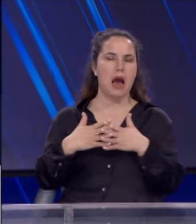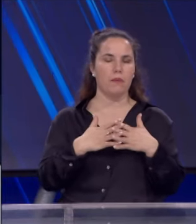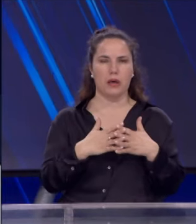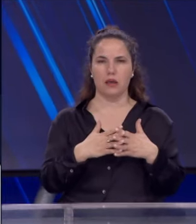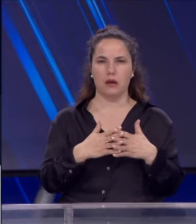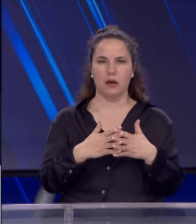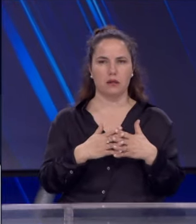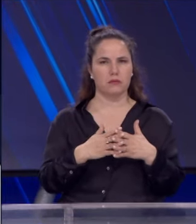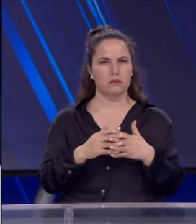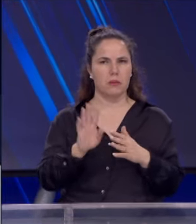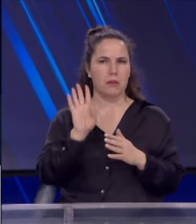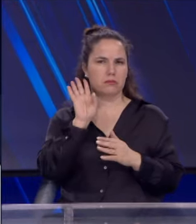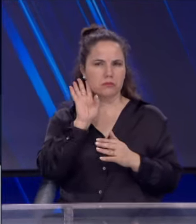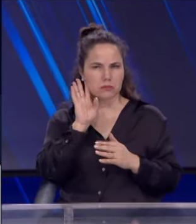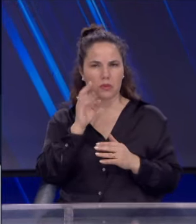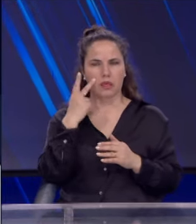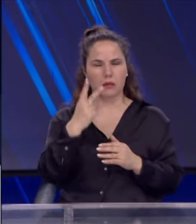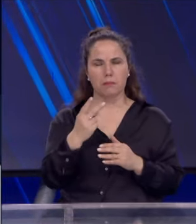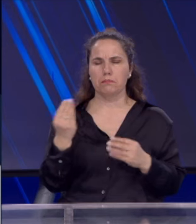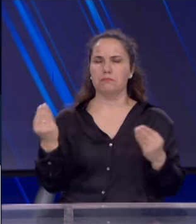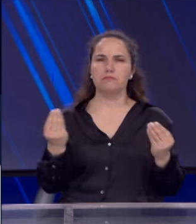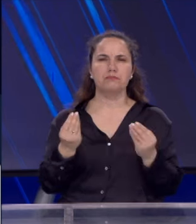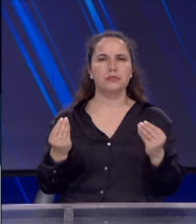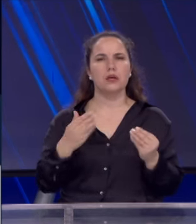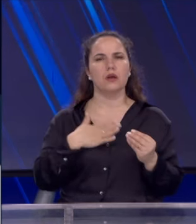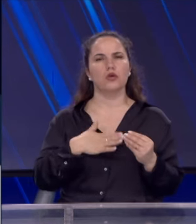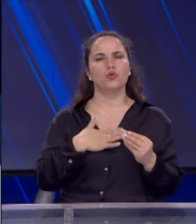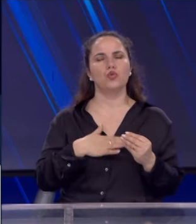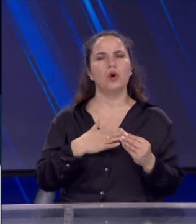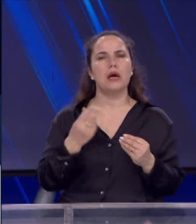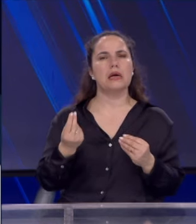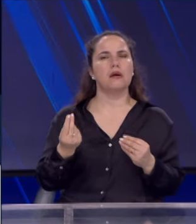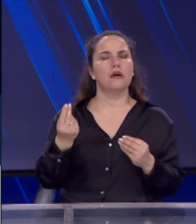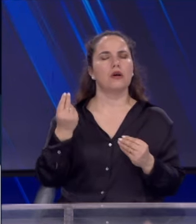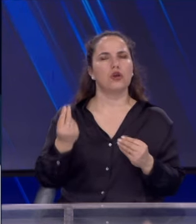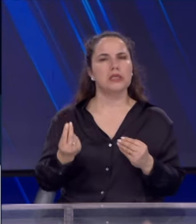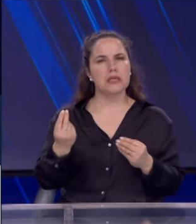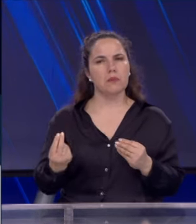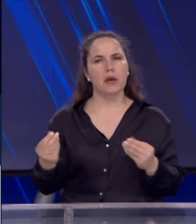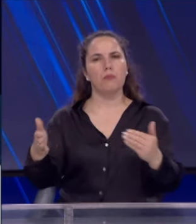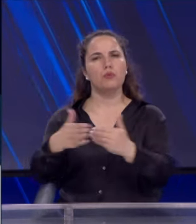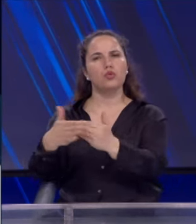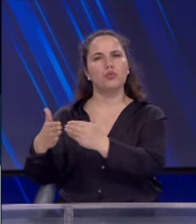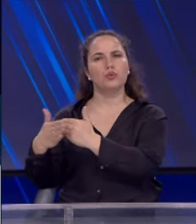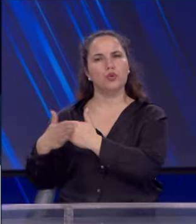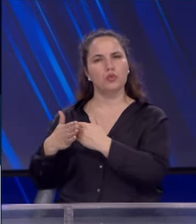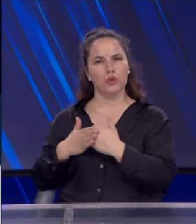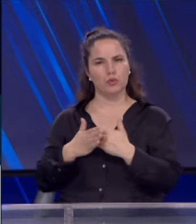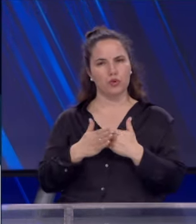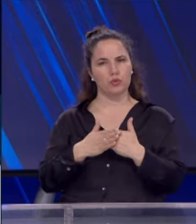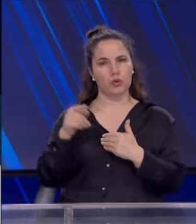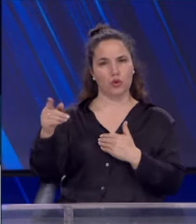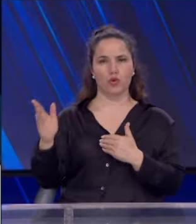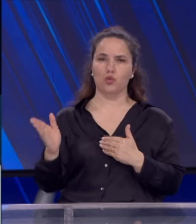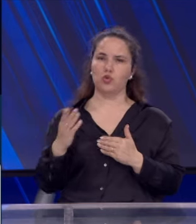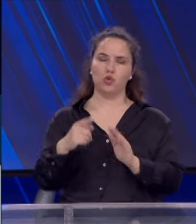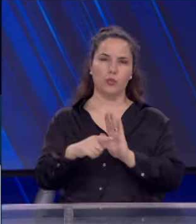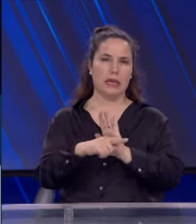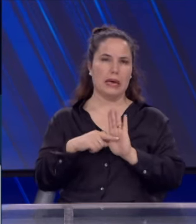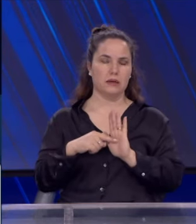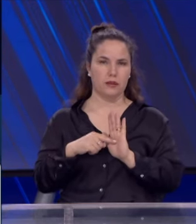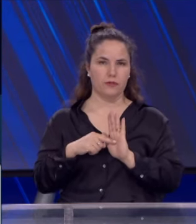Amerikës është thellësisht e shqetësuar për veprimet e fundit të autoriteteve të qeverisë së Kosovës që kanë ndikim direkt dhe negativ në pjesëtarët e